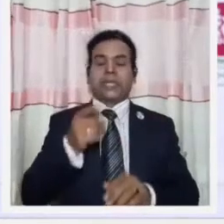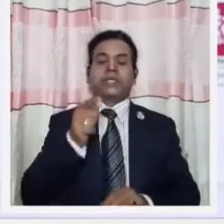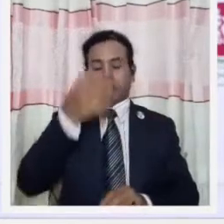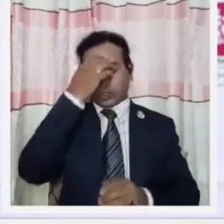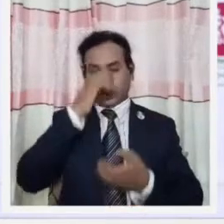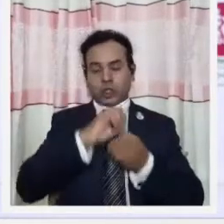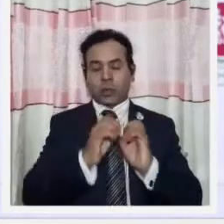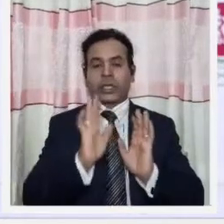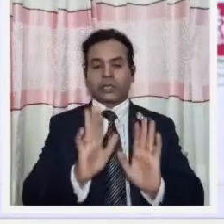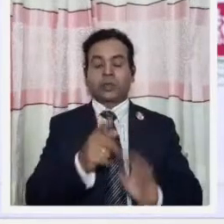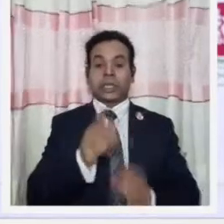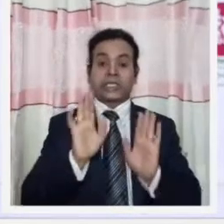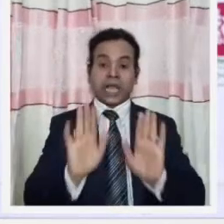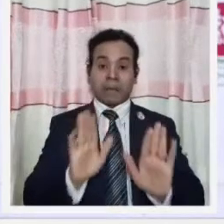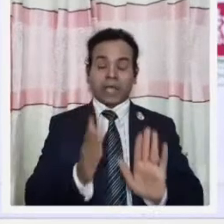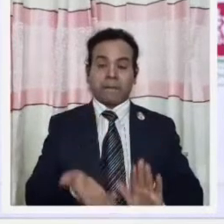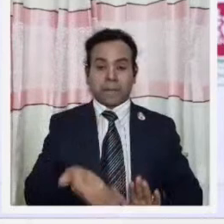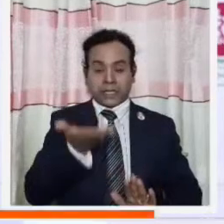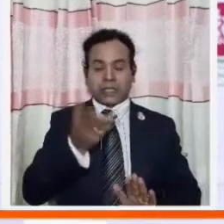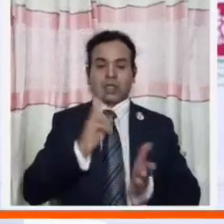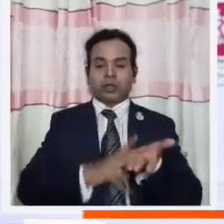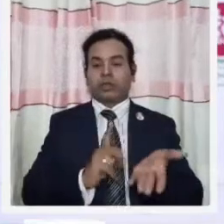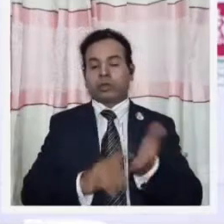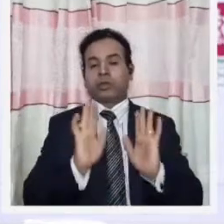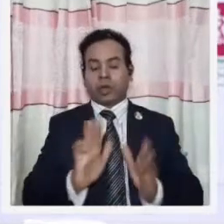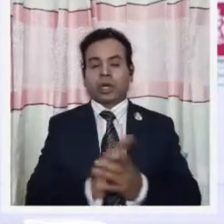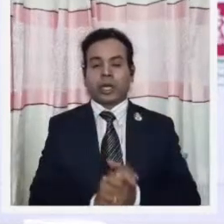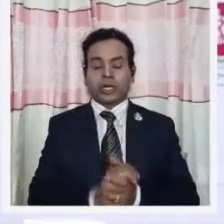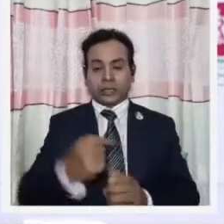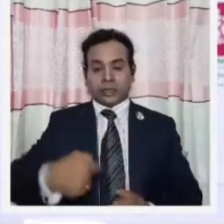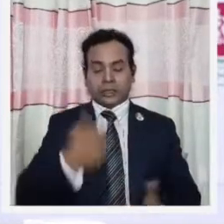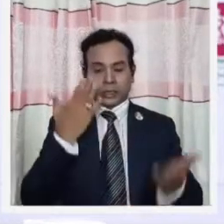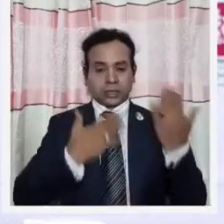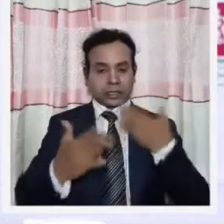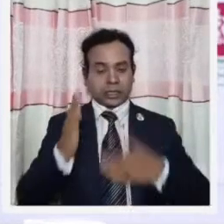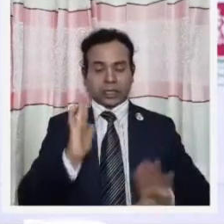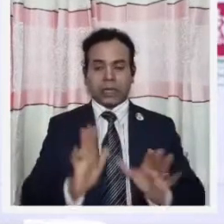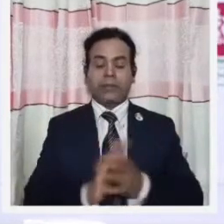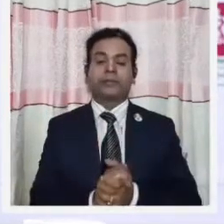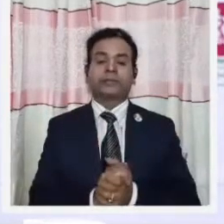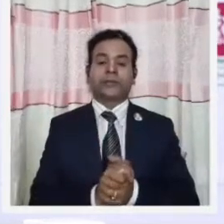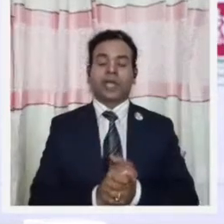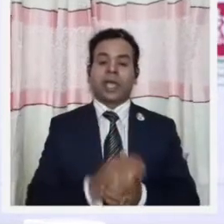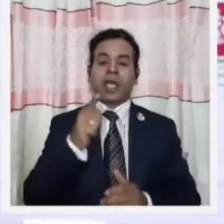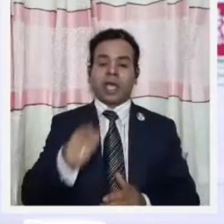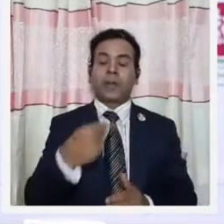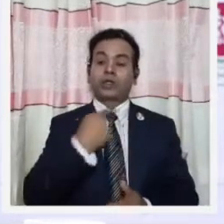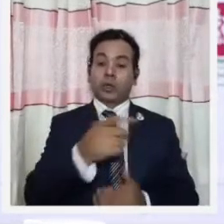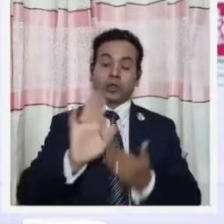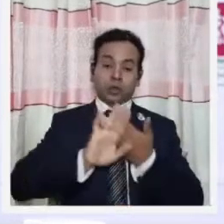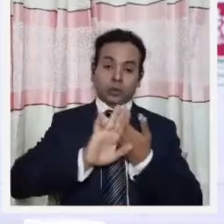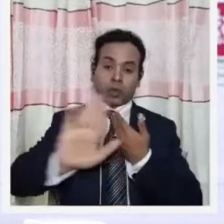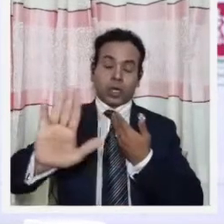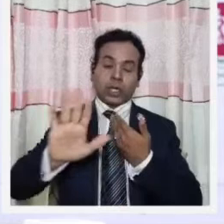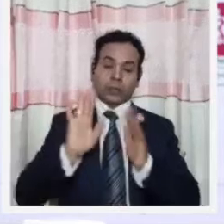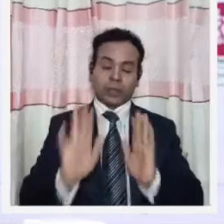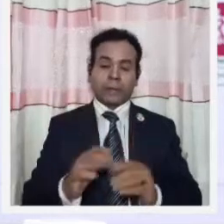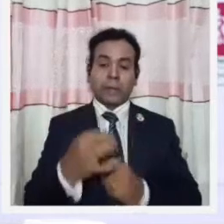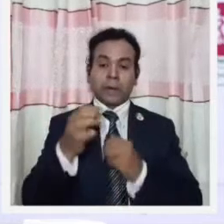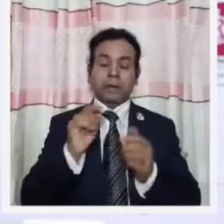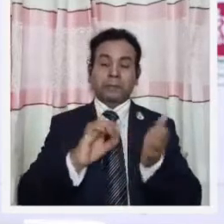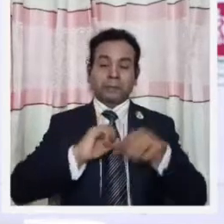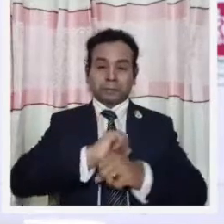যদি করোনা সংক্রামিত হন। কাজেই তারা বেশি সচেতন থাকবেন যেন আপনার প্রতিরোধ ব্যবস্থাটা ভালো থাকে আর